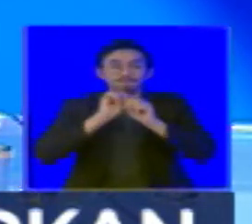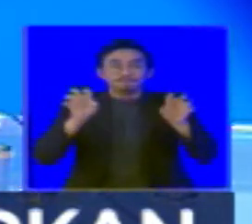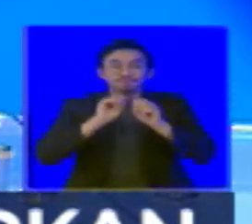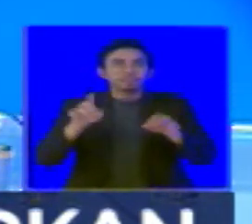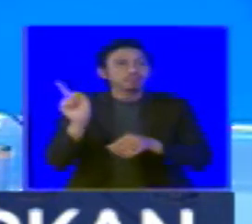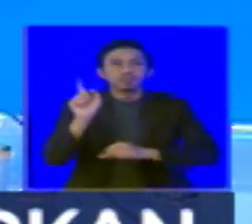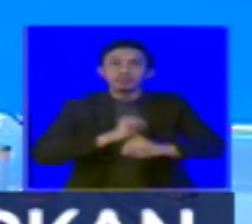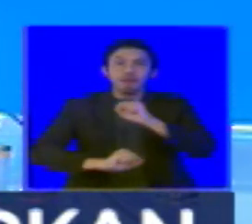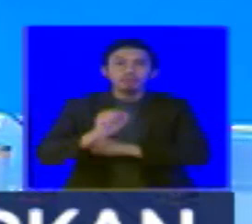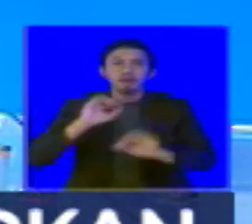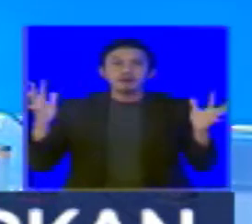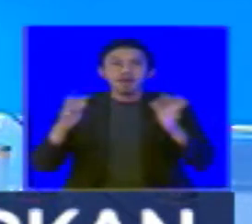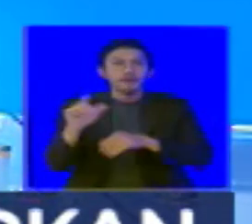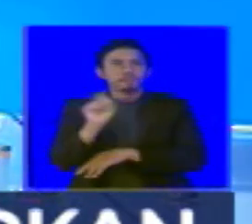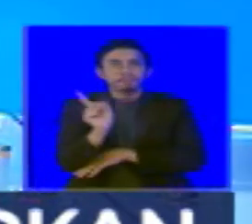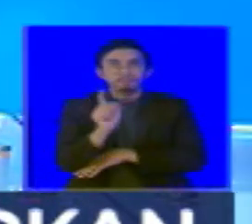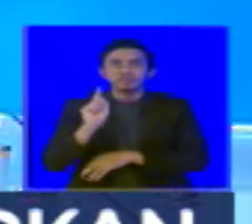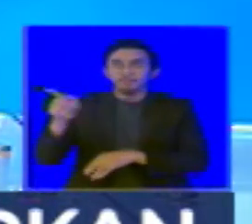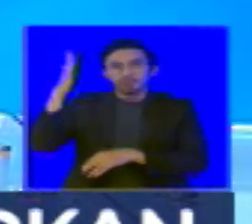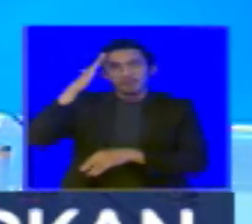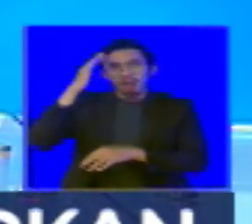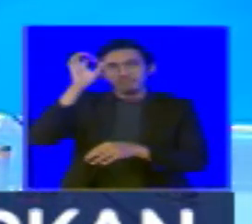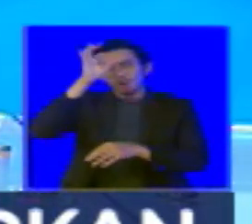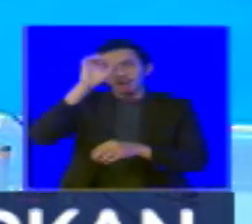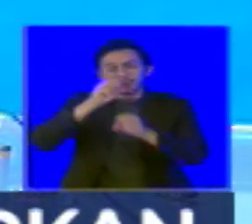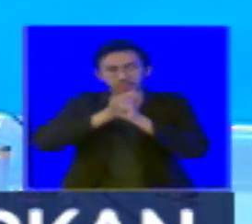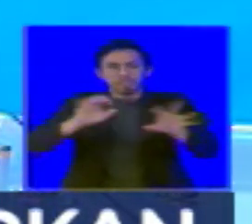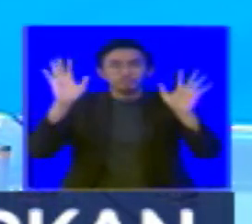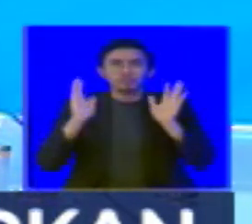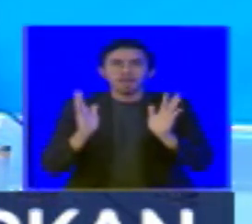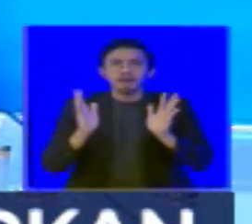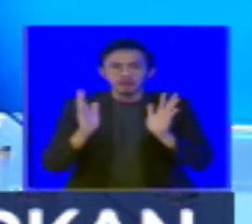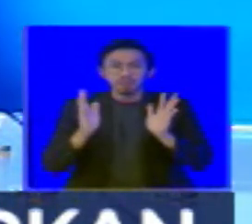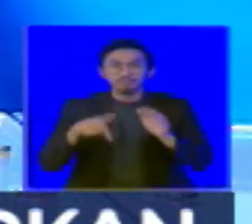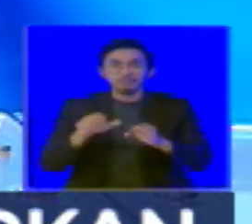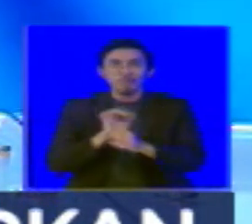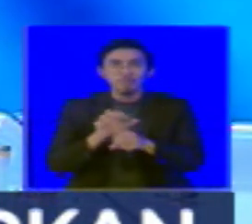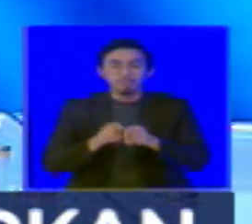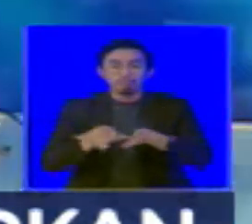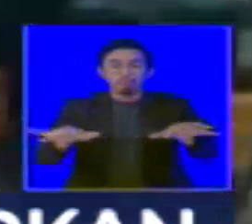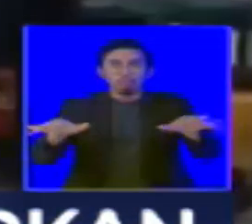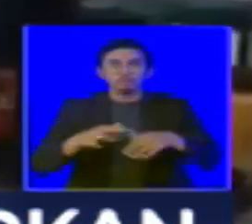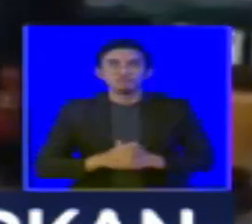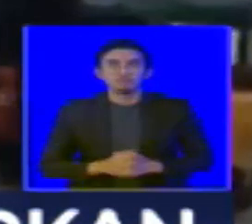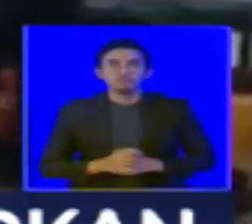yang menghadirkan keramaian merupakan maklumat Kapolri menyusul mewabahnya virus corona.